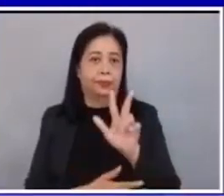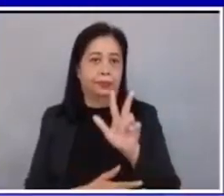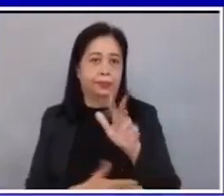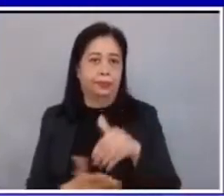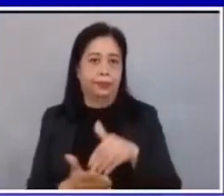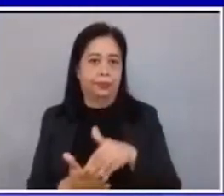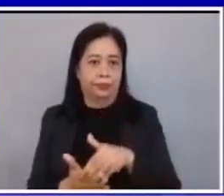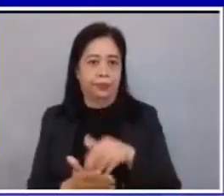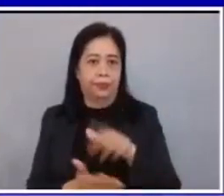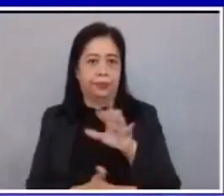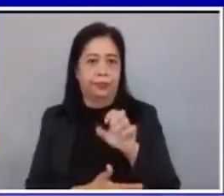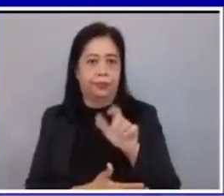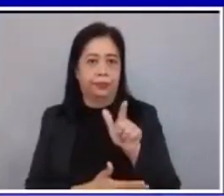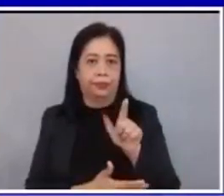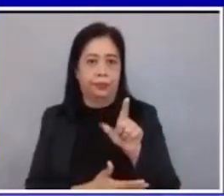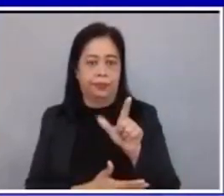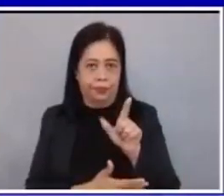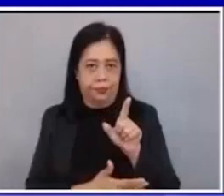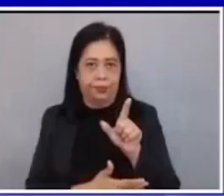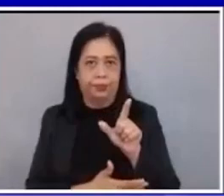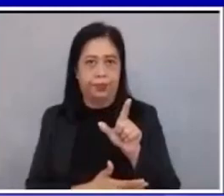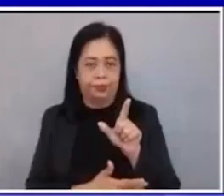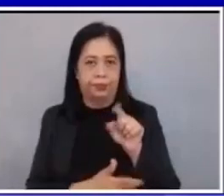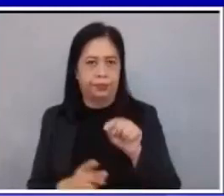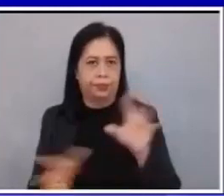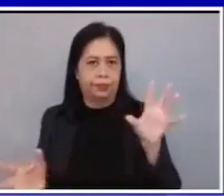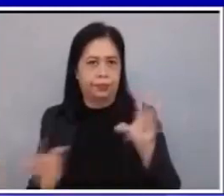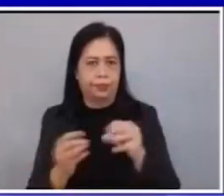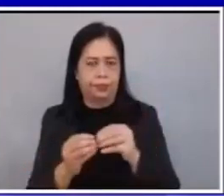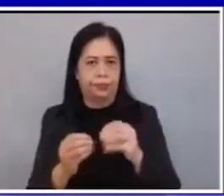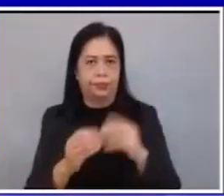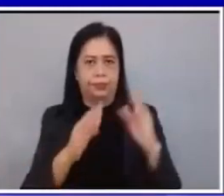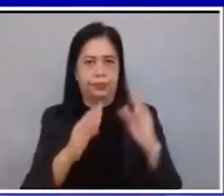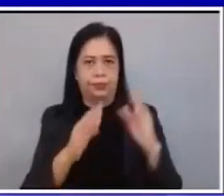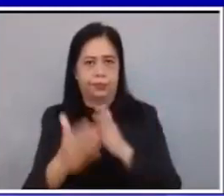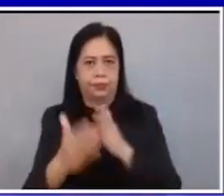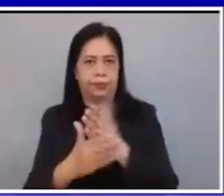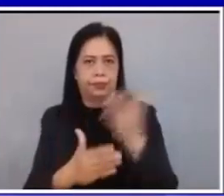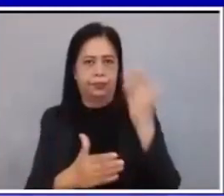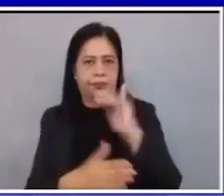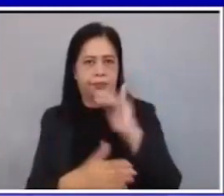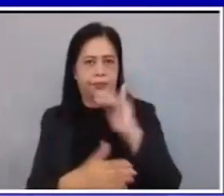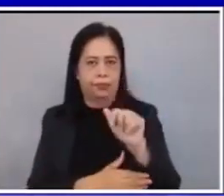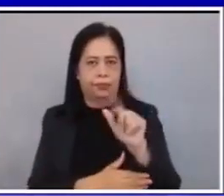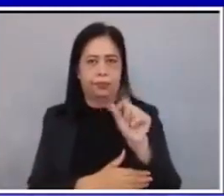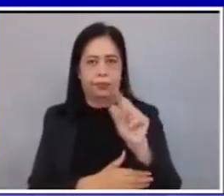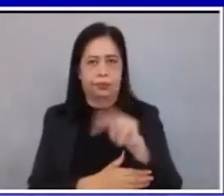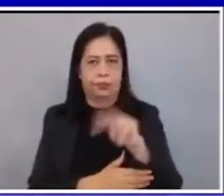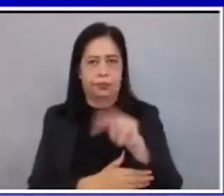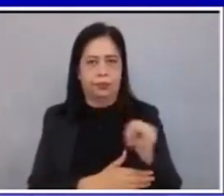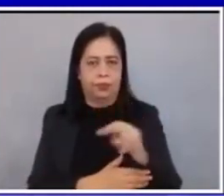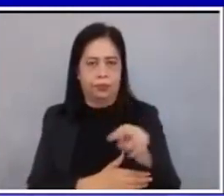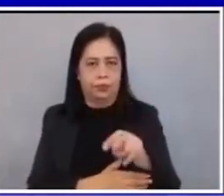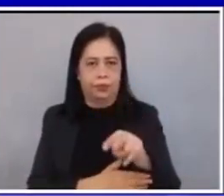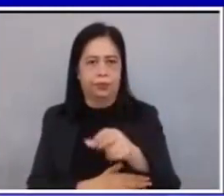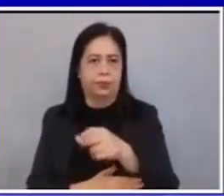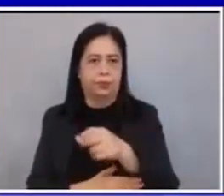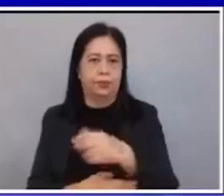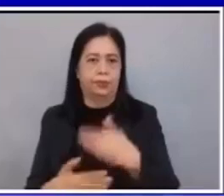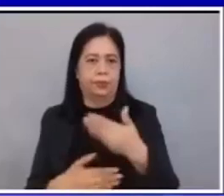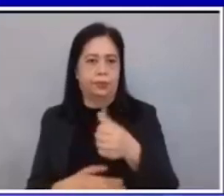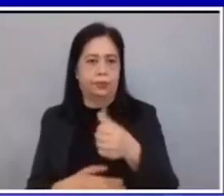43,521 naman ang total households na na-survey noong Hulyo 2022 at